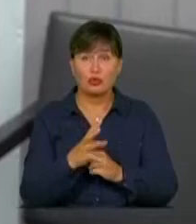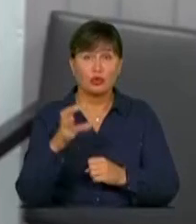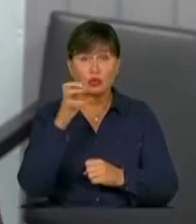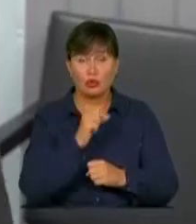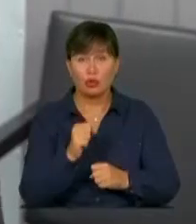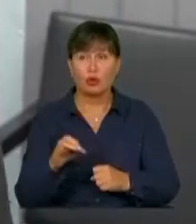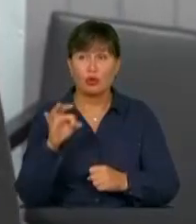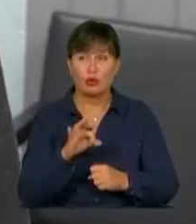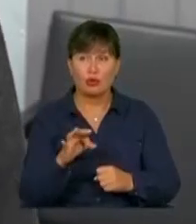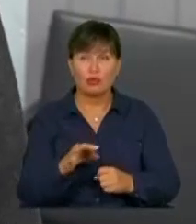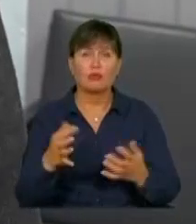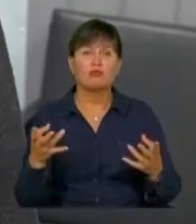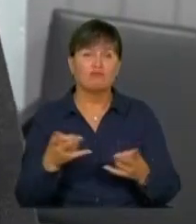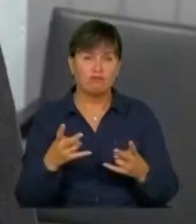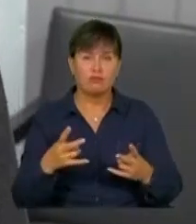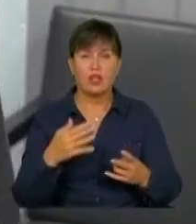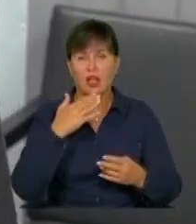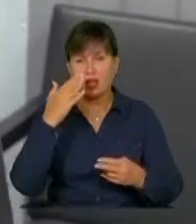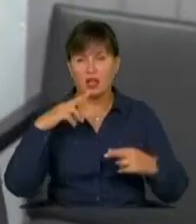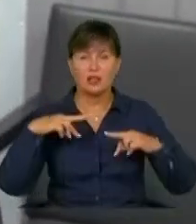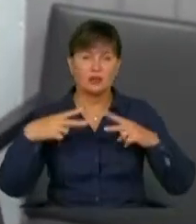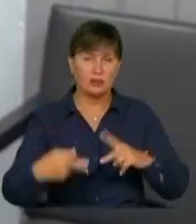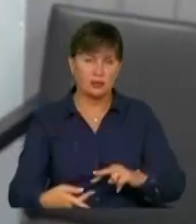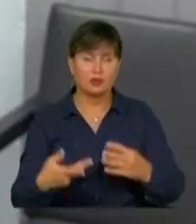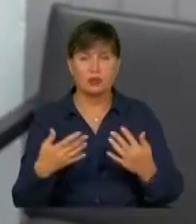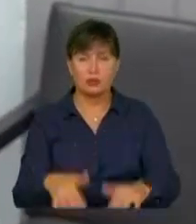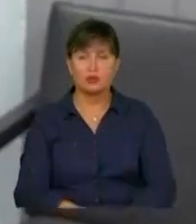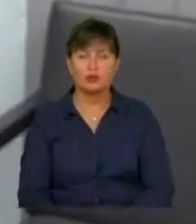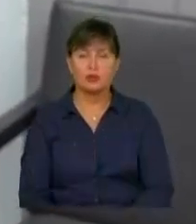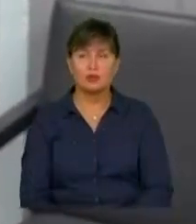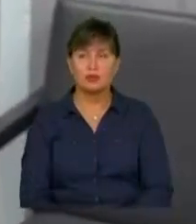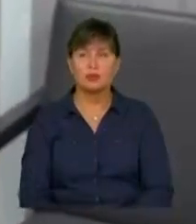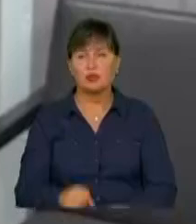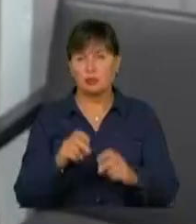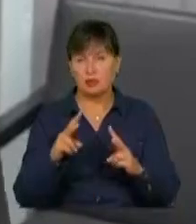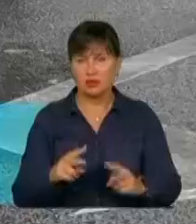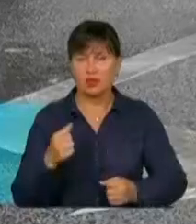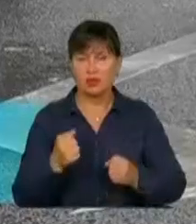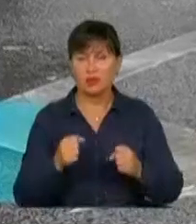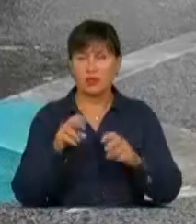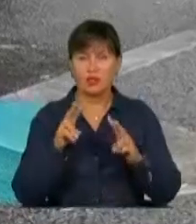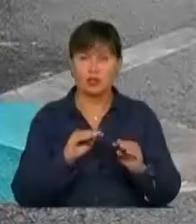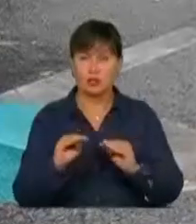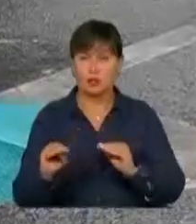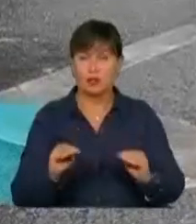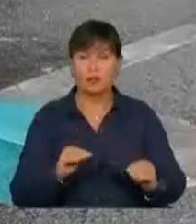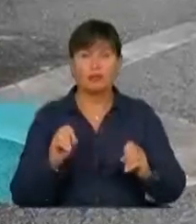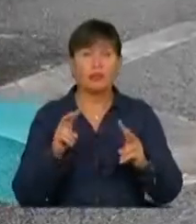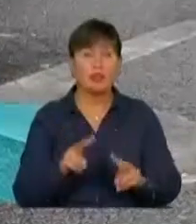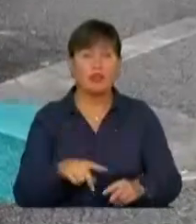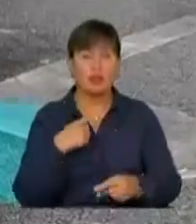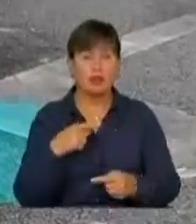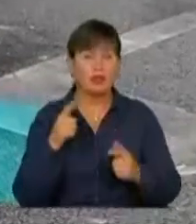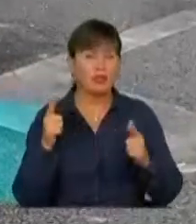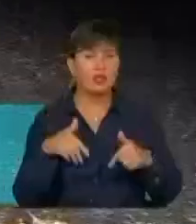уже 0, рекомендовано летние шины или всесезонные шины поменять на зимние шины на специализированном автосервисе. Кроме того, специалисты категорически